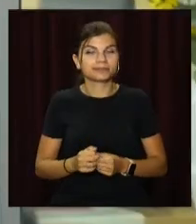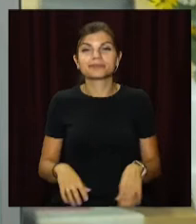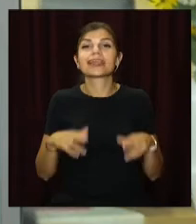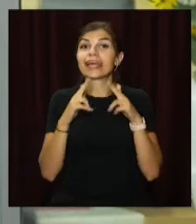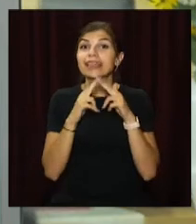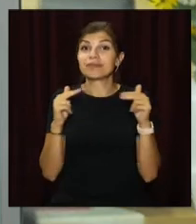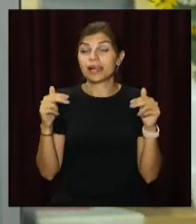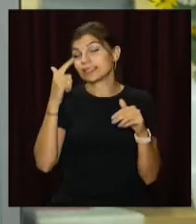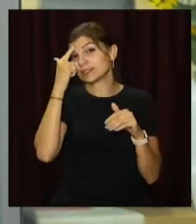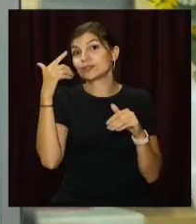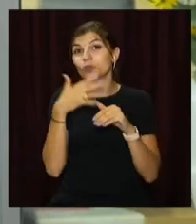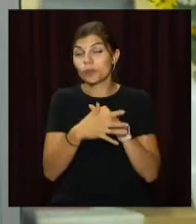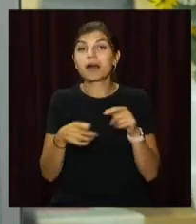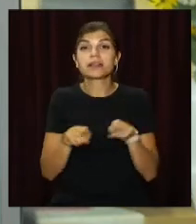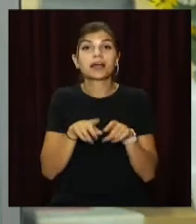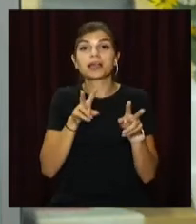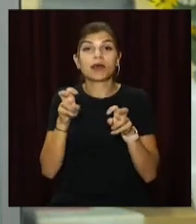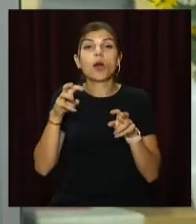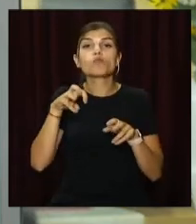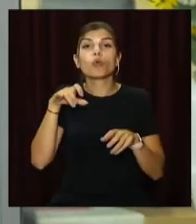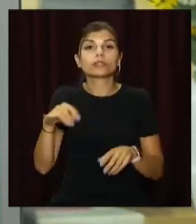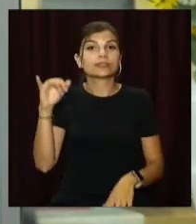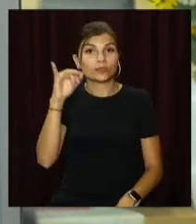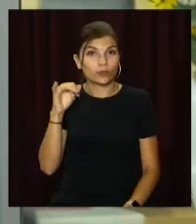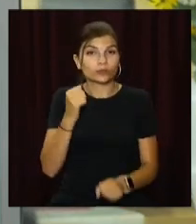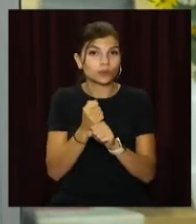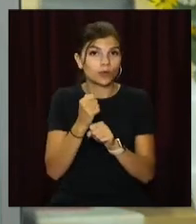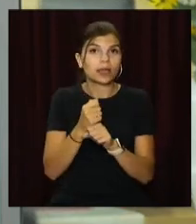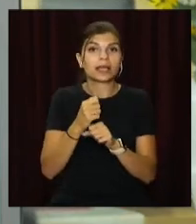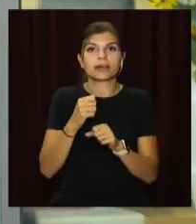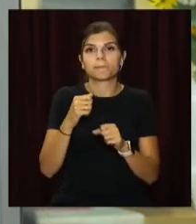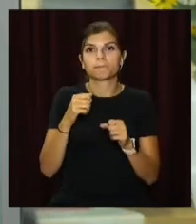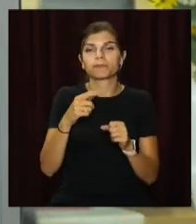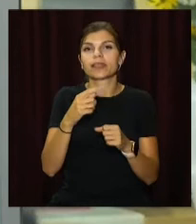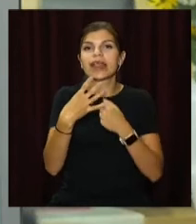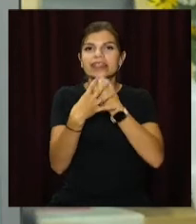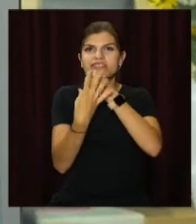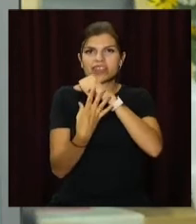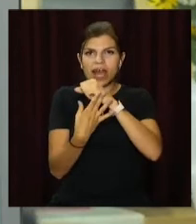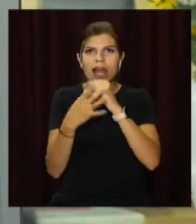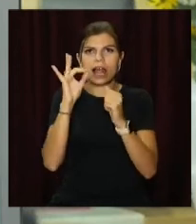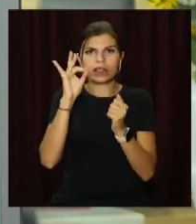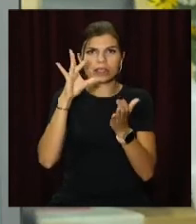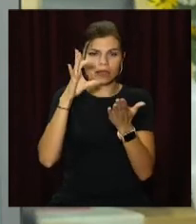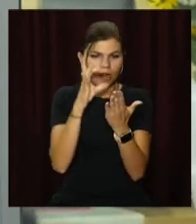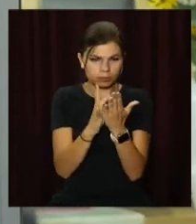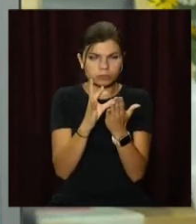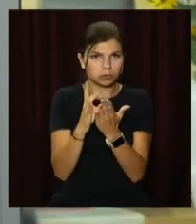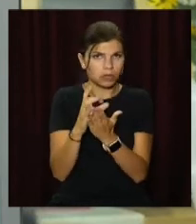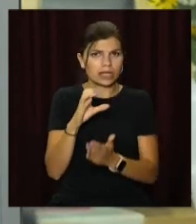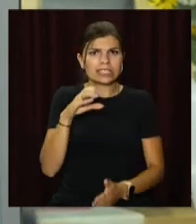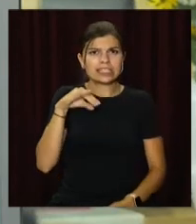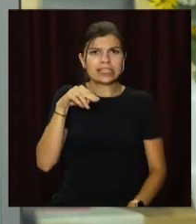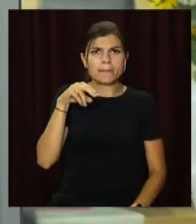Дніпряни зрозуміють. Під такою назвою музей історії Дніпра розробив стікер-пак. 19 наліпок з відомими історичними діячами нашого